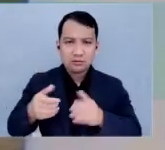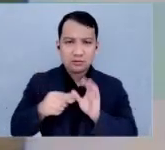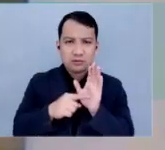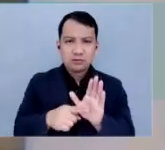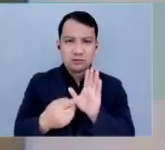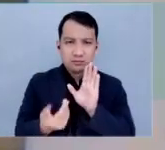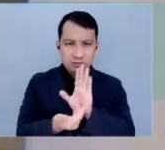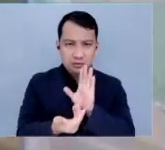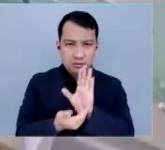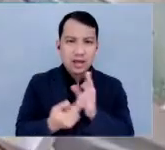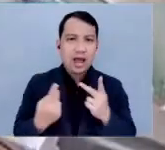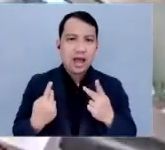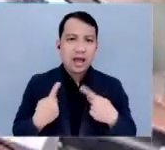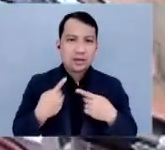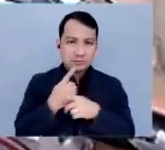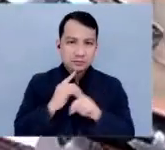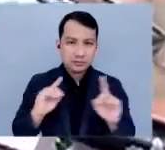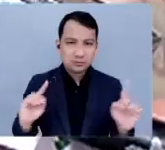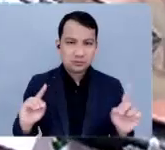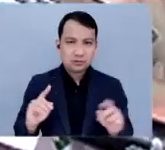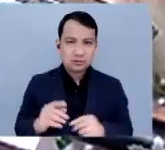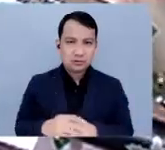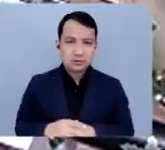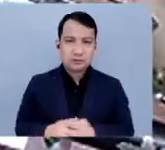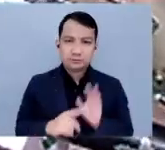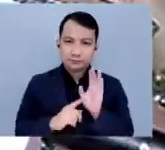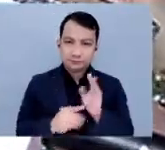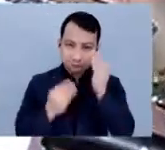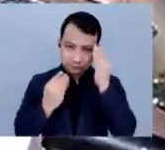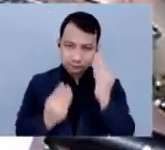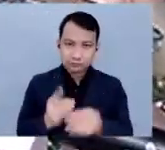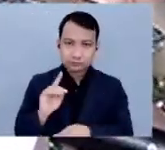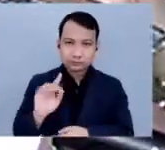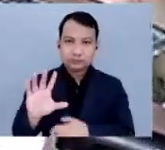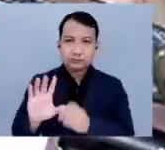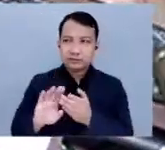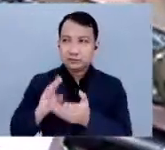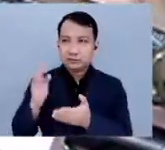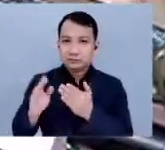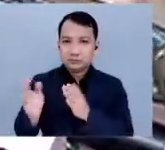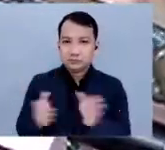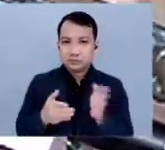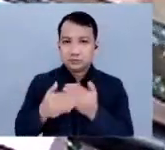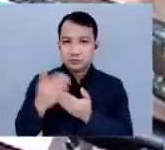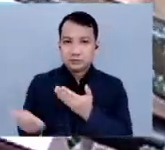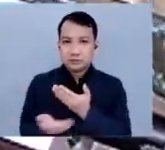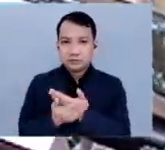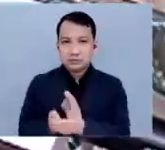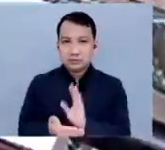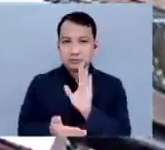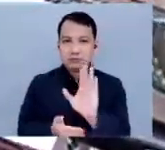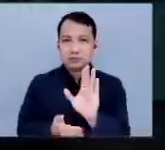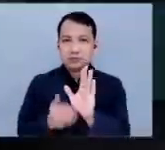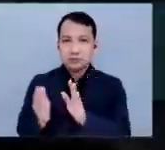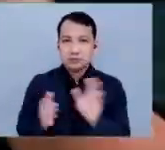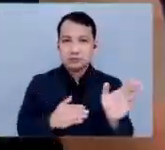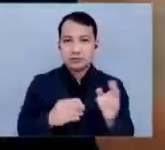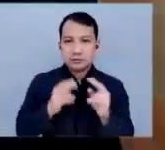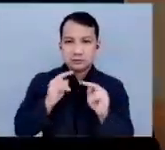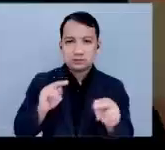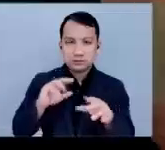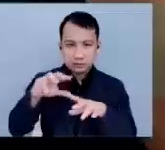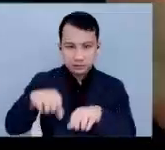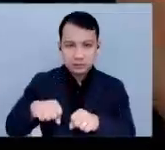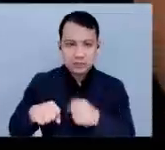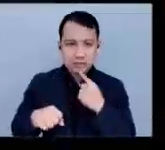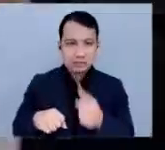gumagana ang demokrasya. Una nang sinabi ni De Lima na balak niya rin kasuhan si Duterte at ang iba pa umanong nagpakulong sa kanya. Pero buwelta